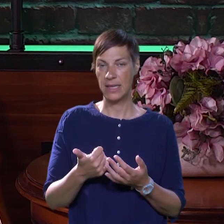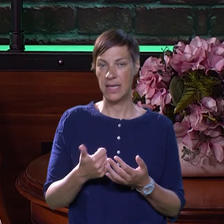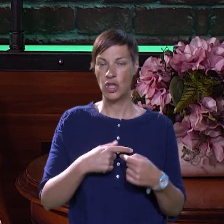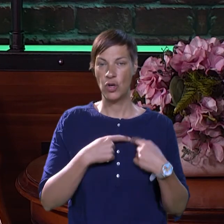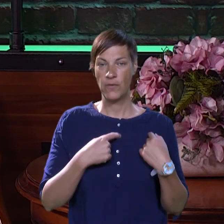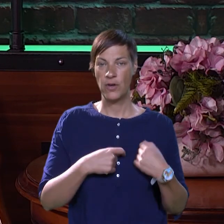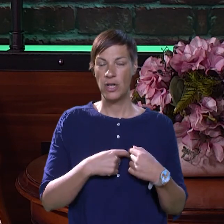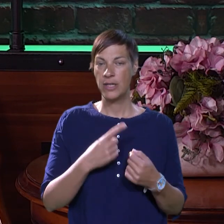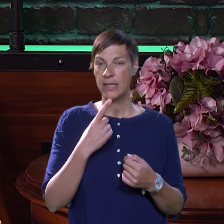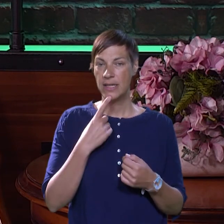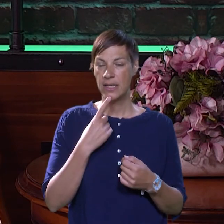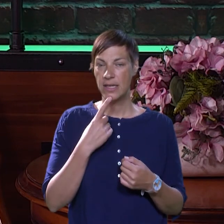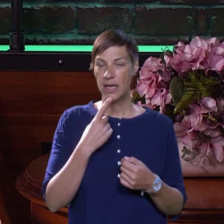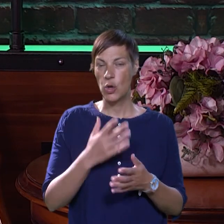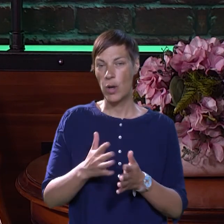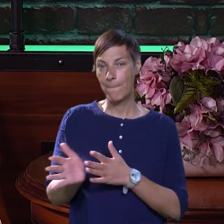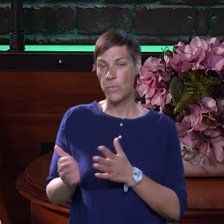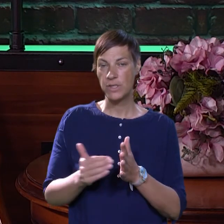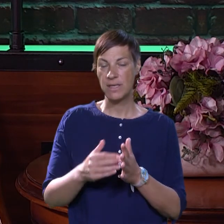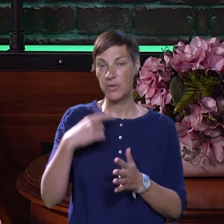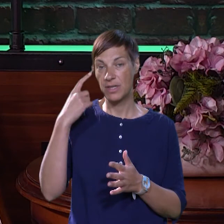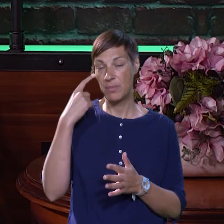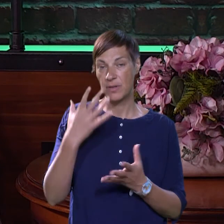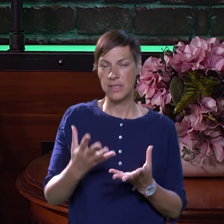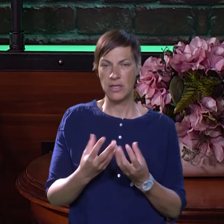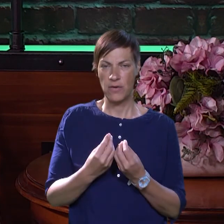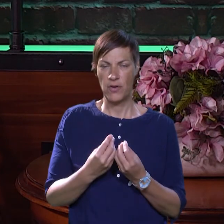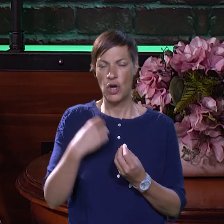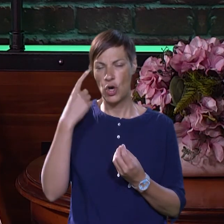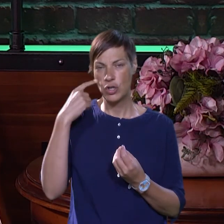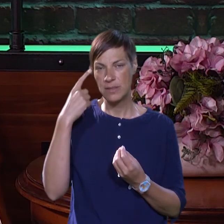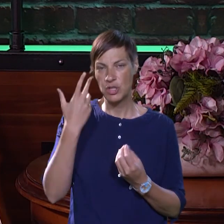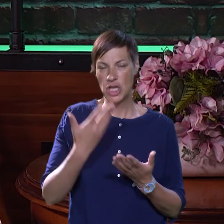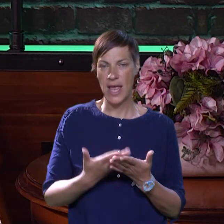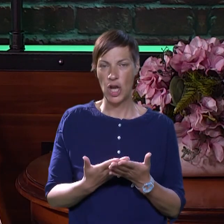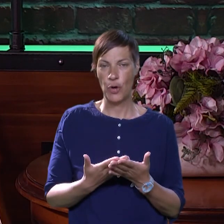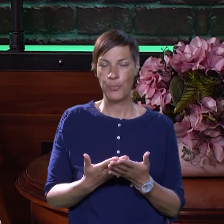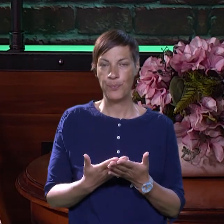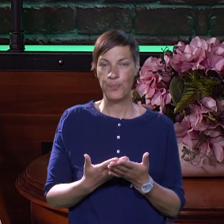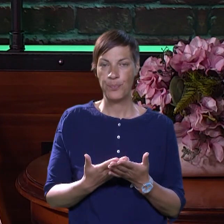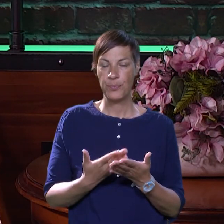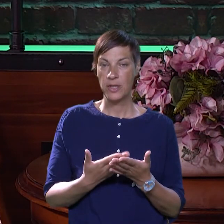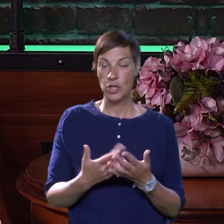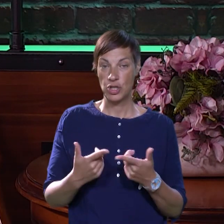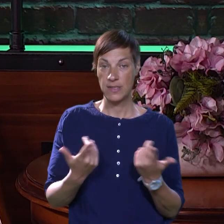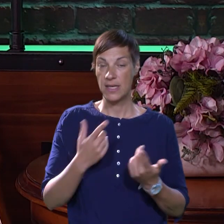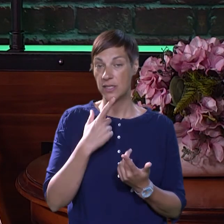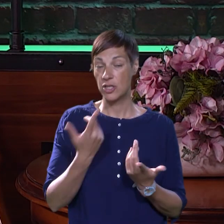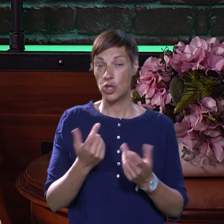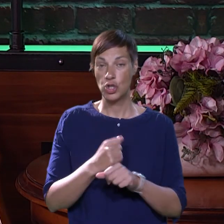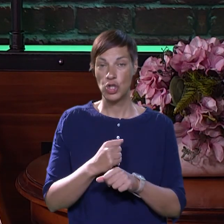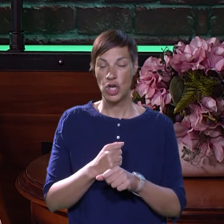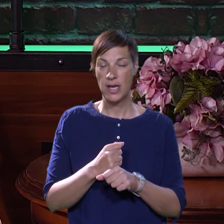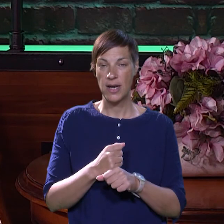jedno volontiranje koje posebno treba, osim što je dovoljno dobro osmišljeno i točno se jasno zna ko